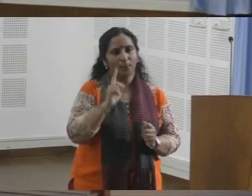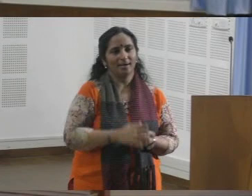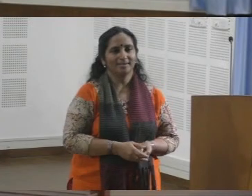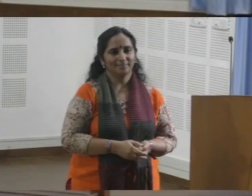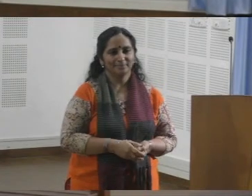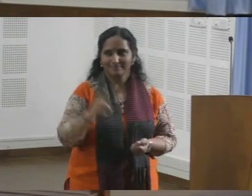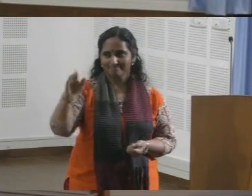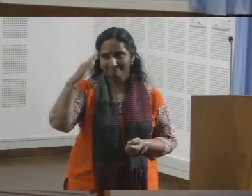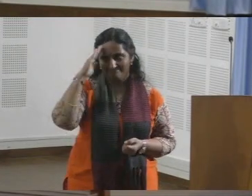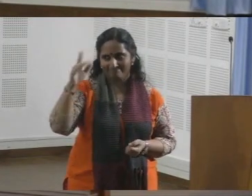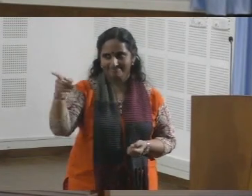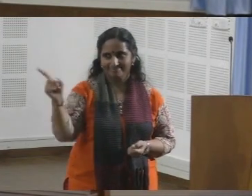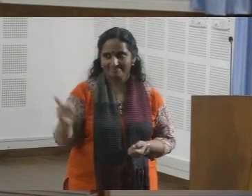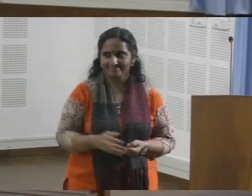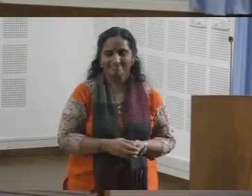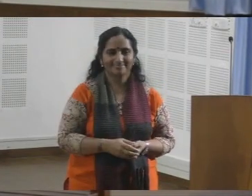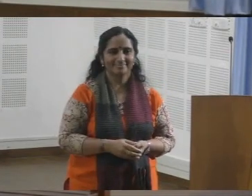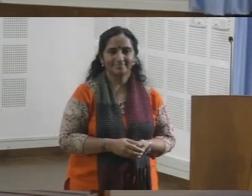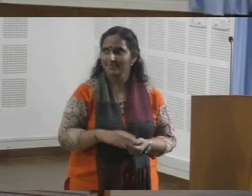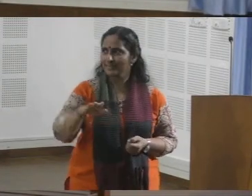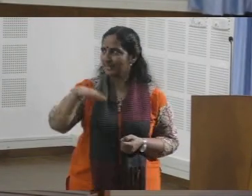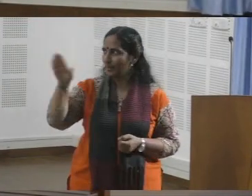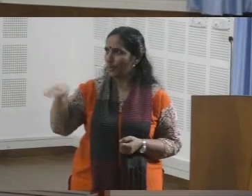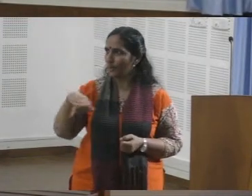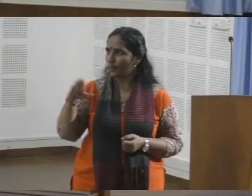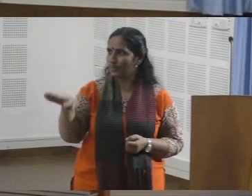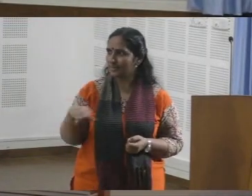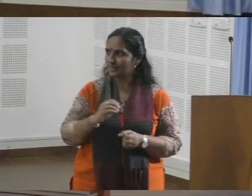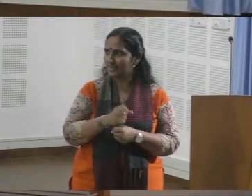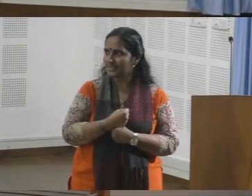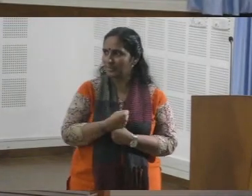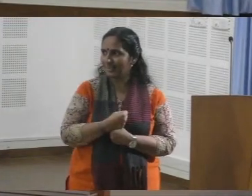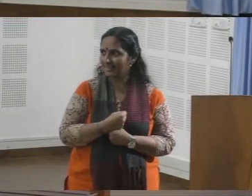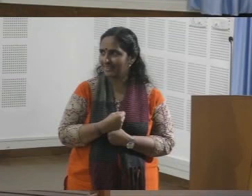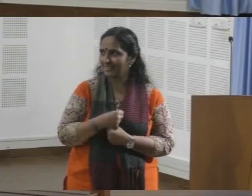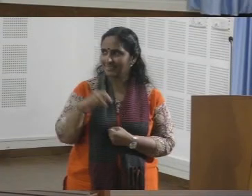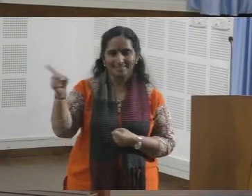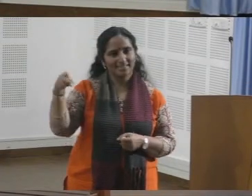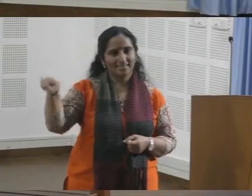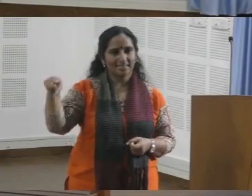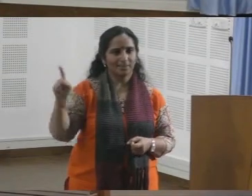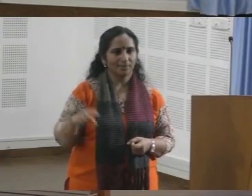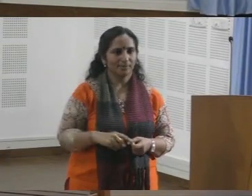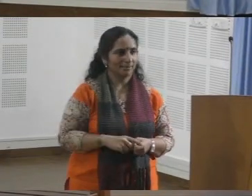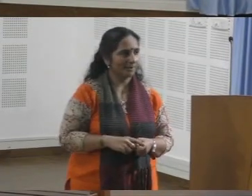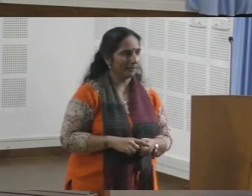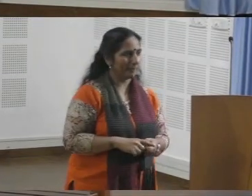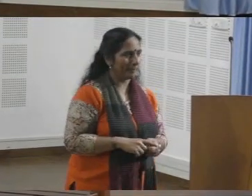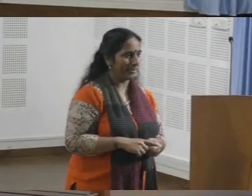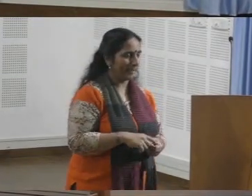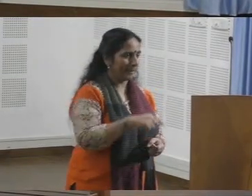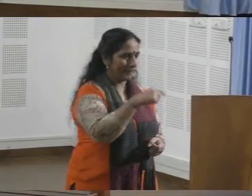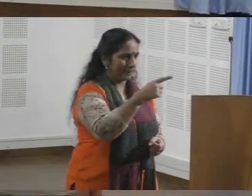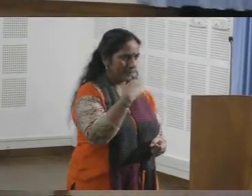ടു യു. ഇതെല്ലാം അദ്വൈത് ഉണ്ടാക്കിയതാണോ? അതെ. താങ്ക് യു. ബീങ് എ സ്പീച്ച് പത്തോളജിസ്റ്റ് എനിക്ക് ഫീൽ